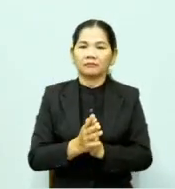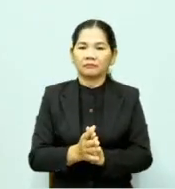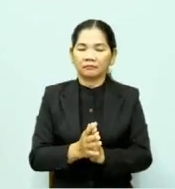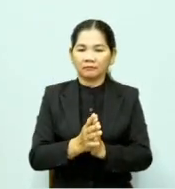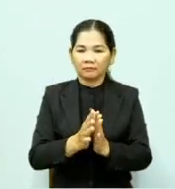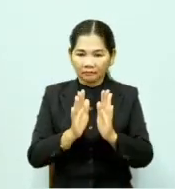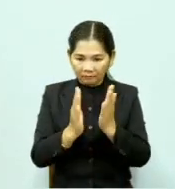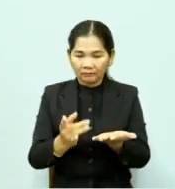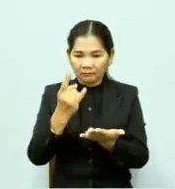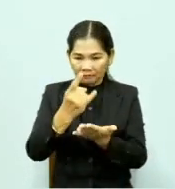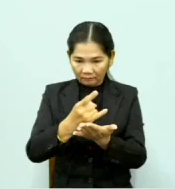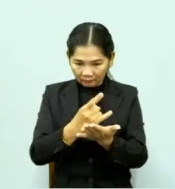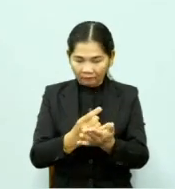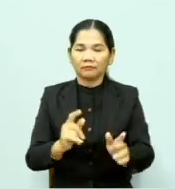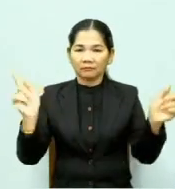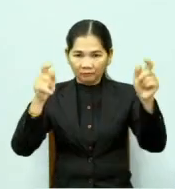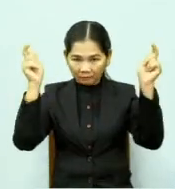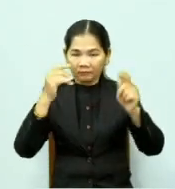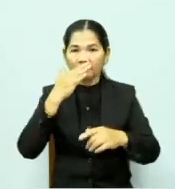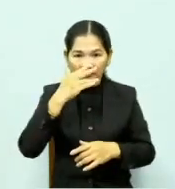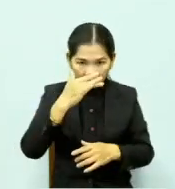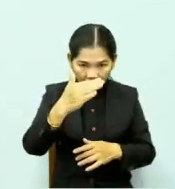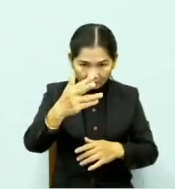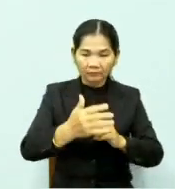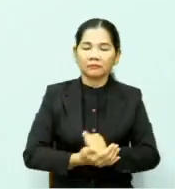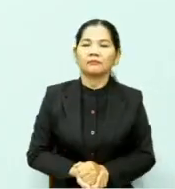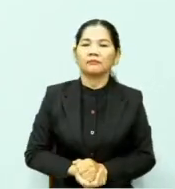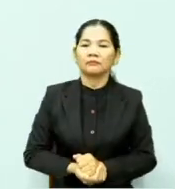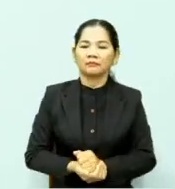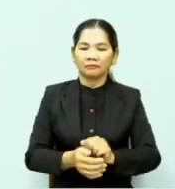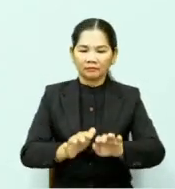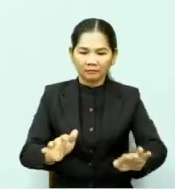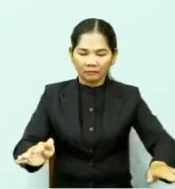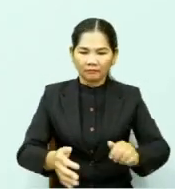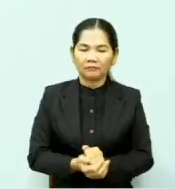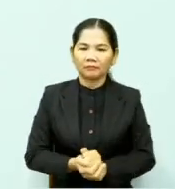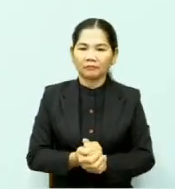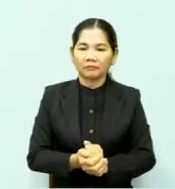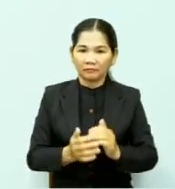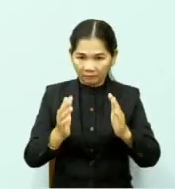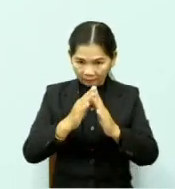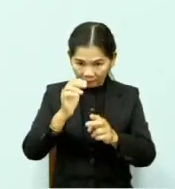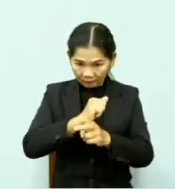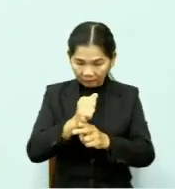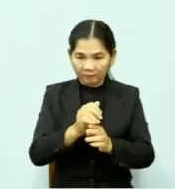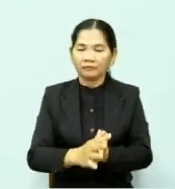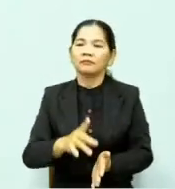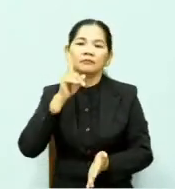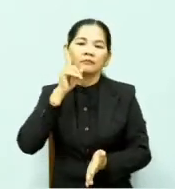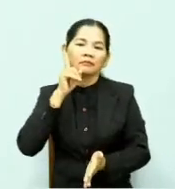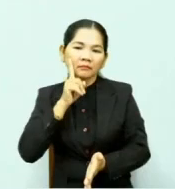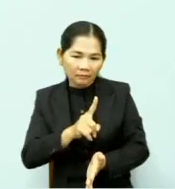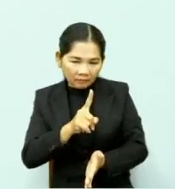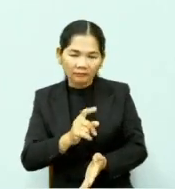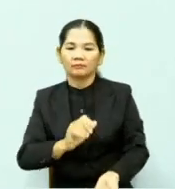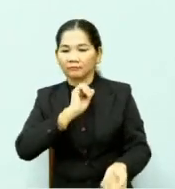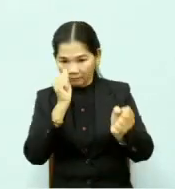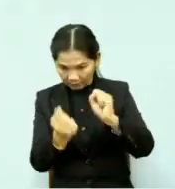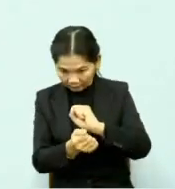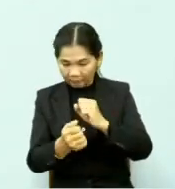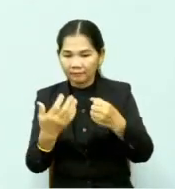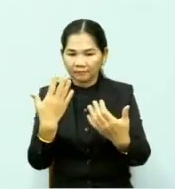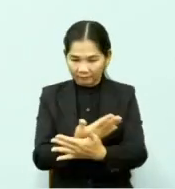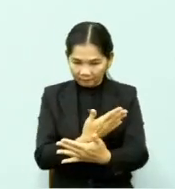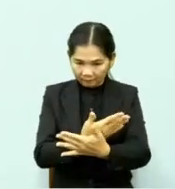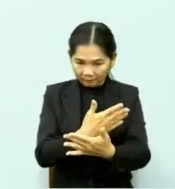ông ạc bắt bấm sạm một chàng dẫn sầm rạp con chả đại con thua kịch ca mình toàn bàn trầm trứ chẳng con ác ca